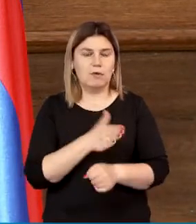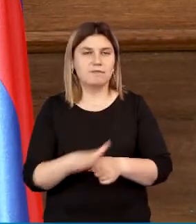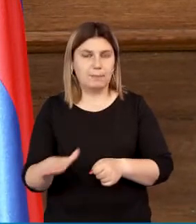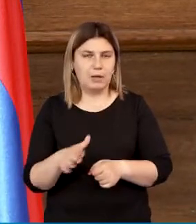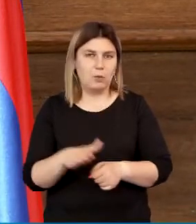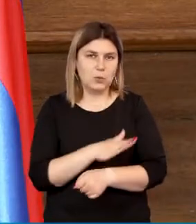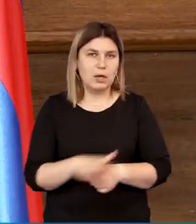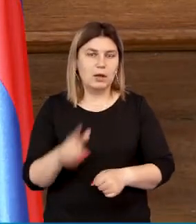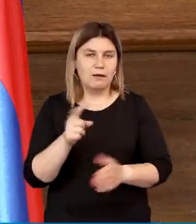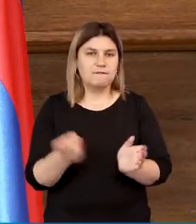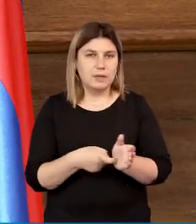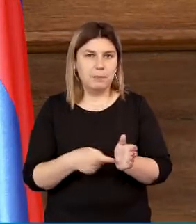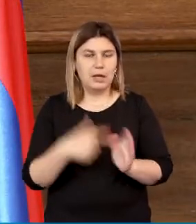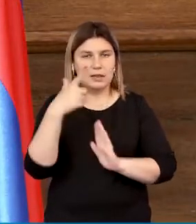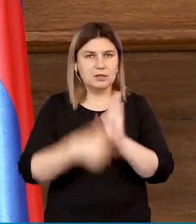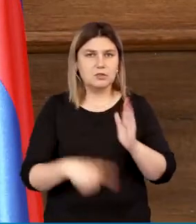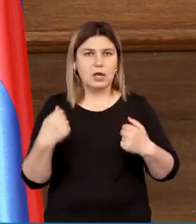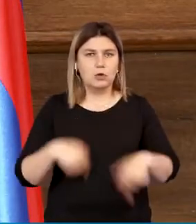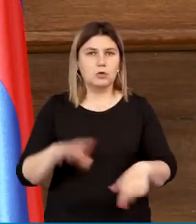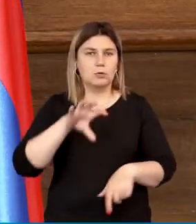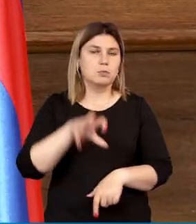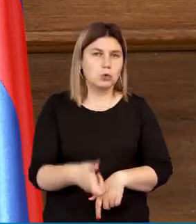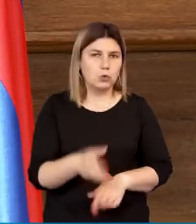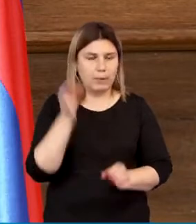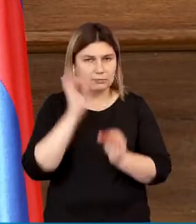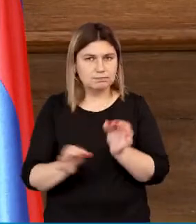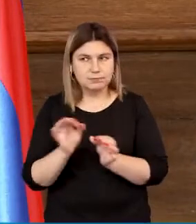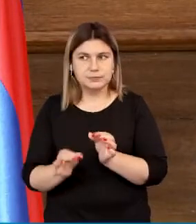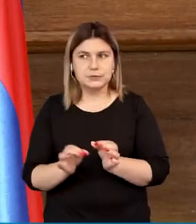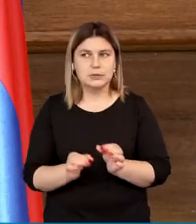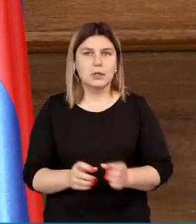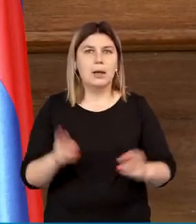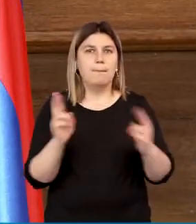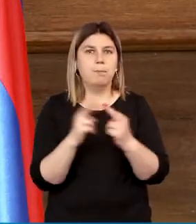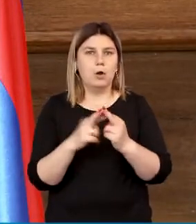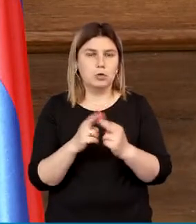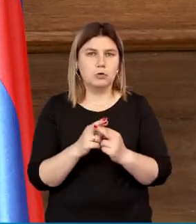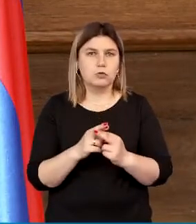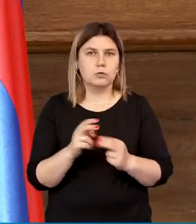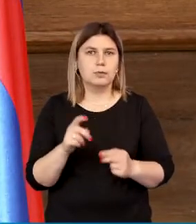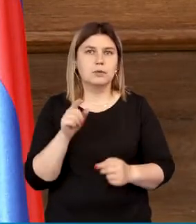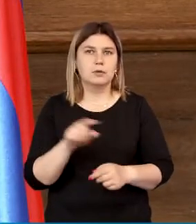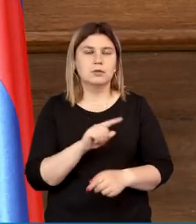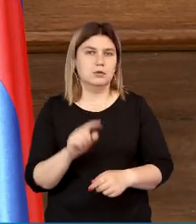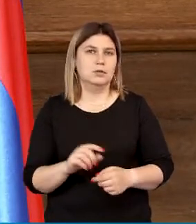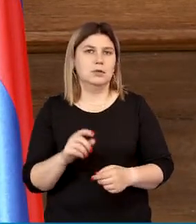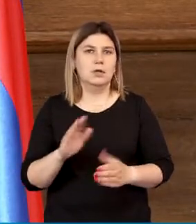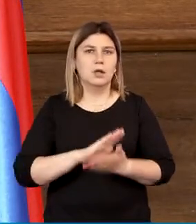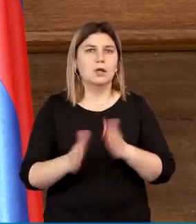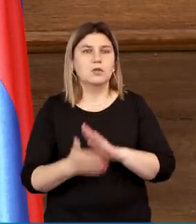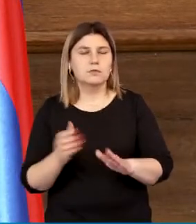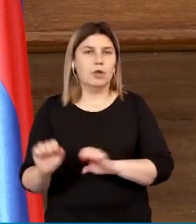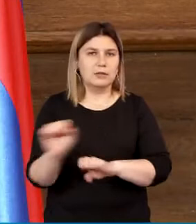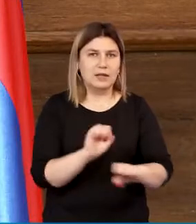więc lista osób, a więc konkretna grupa i porozumiecie się w kwestii związanej z sprzątaniem,